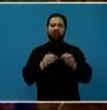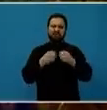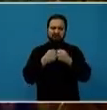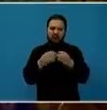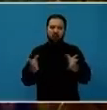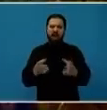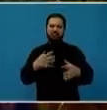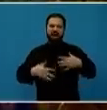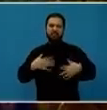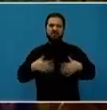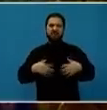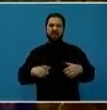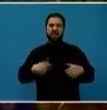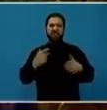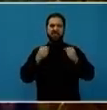e blestem?